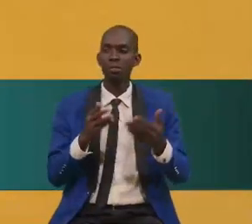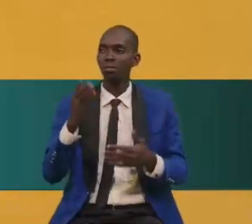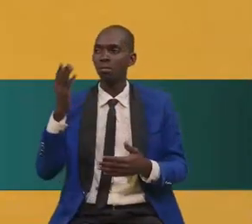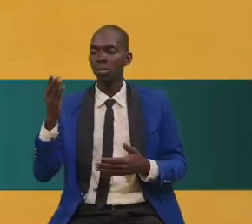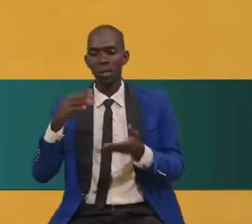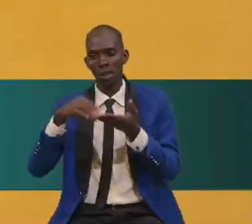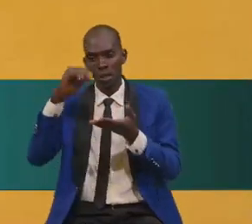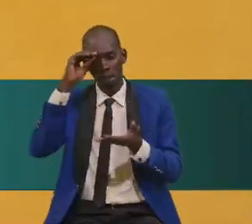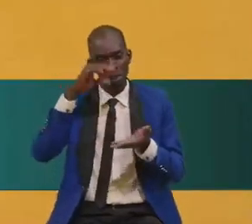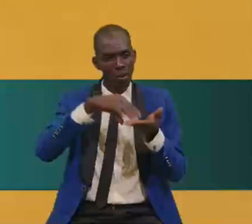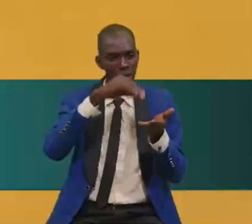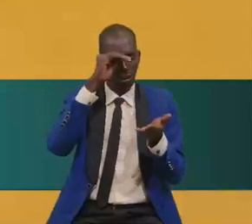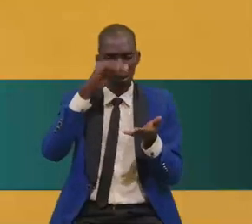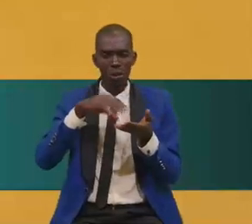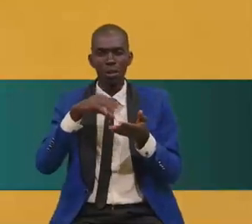et